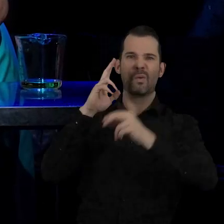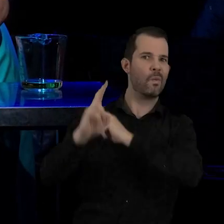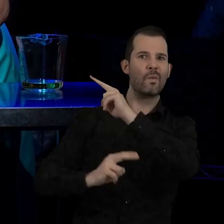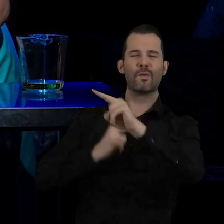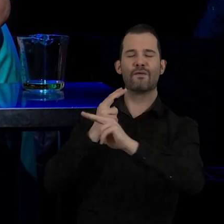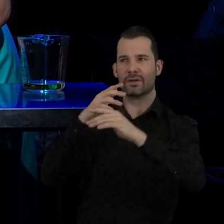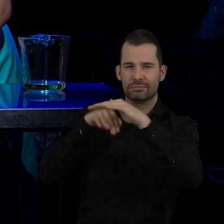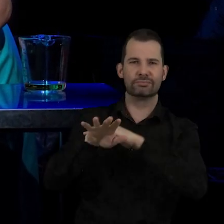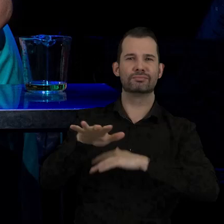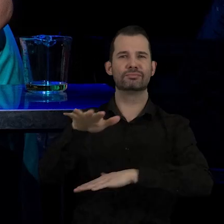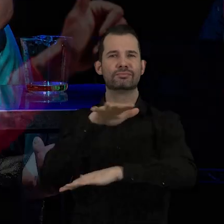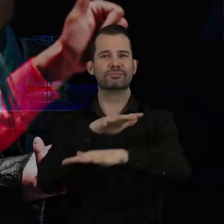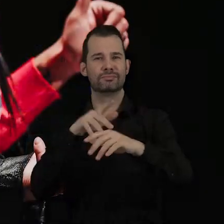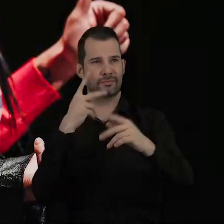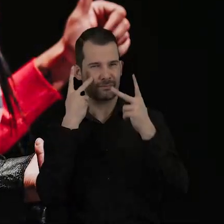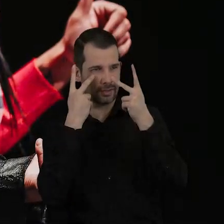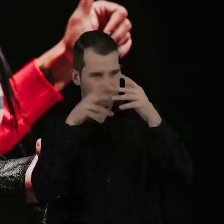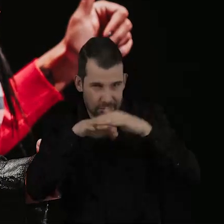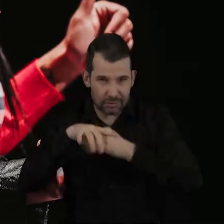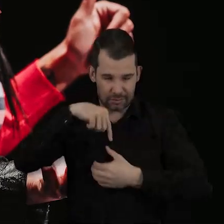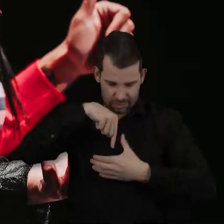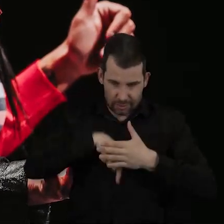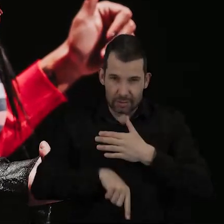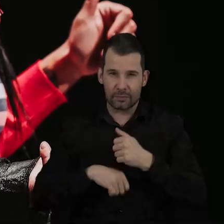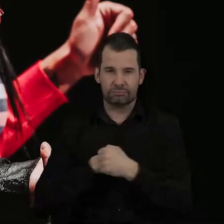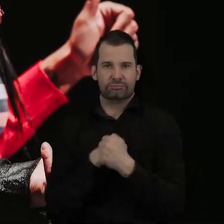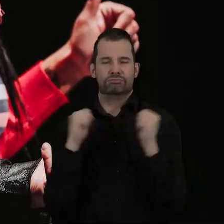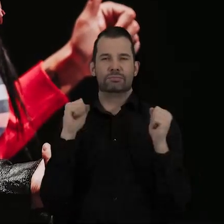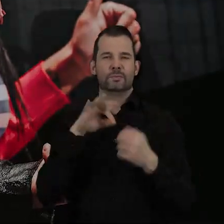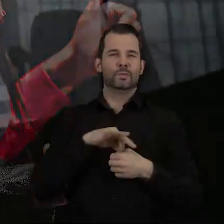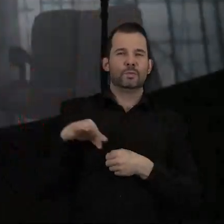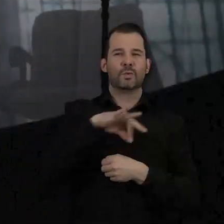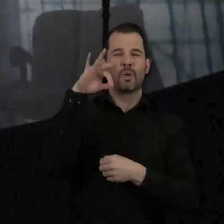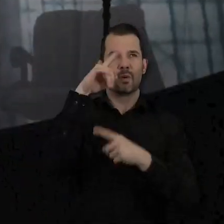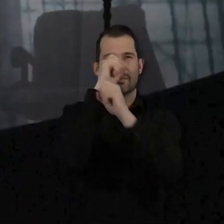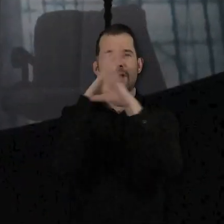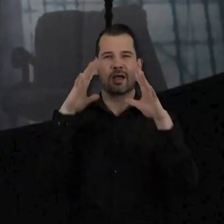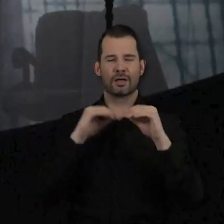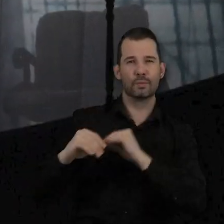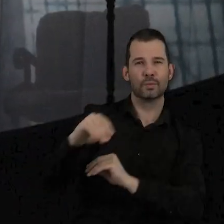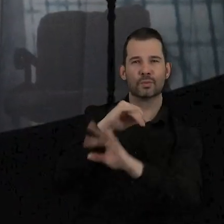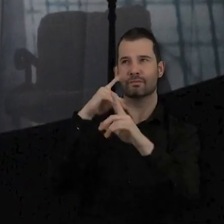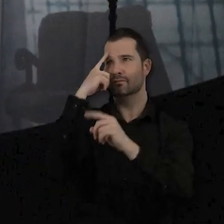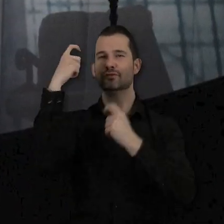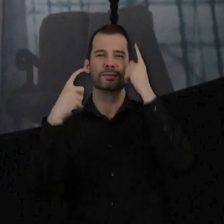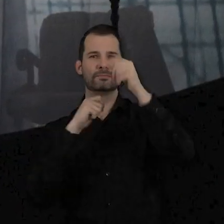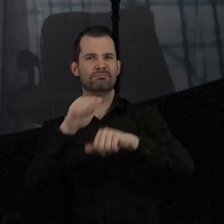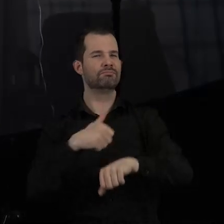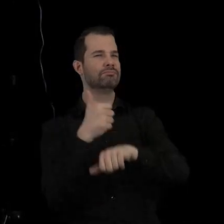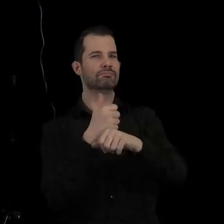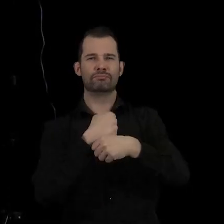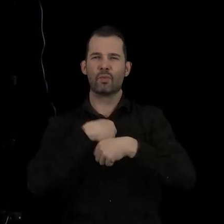creators' universes. They visit the depths of the human soul, imagine,